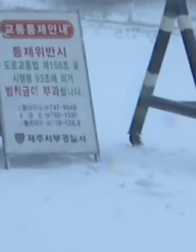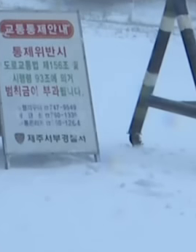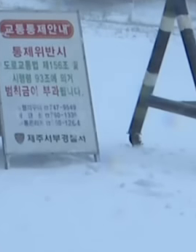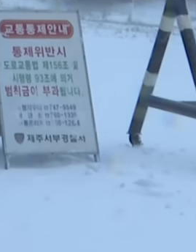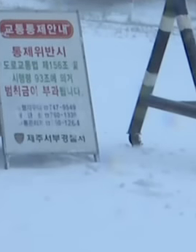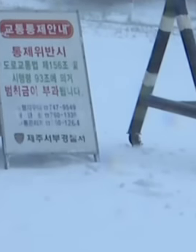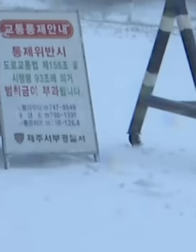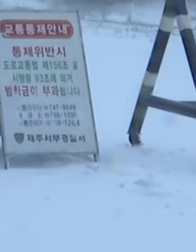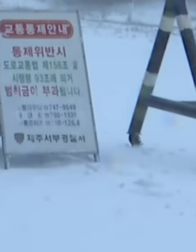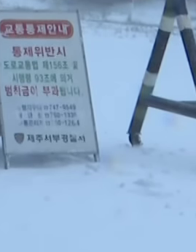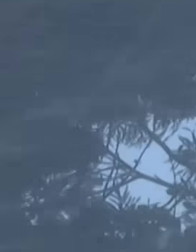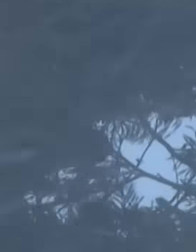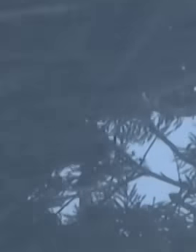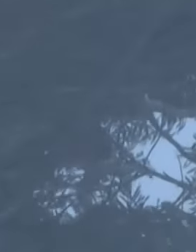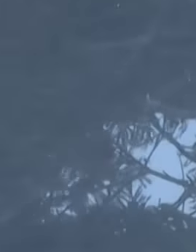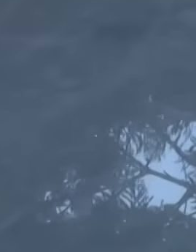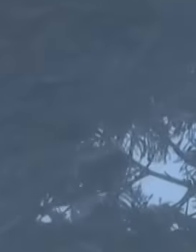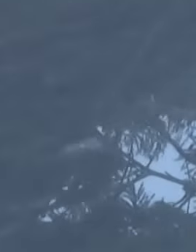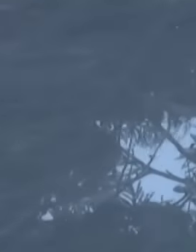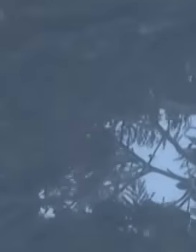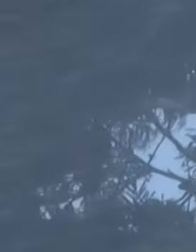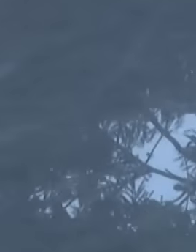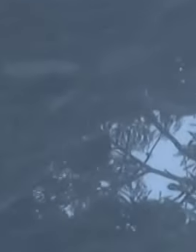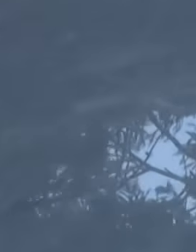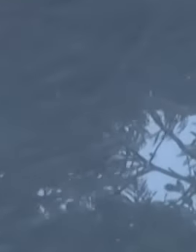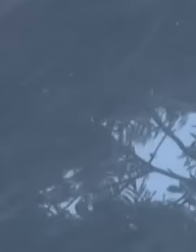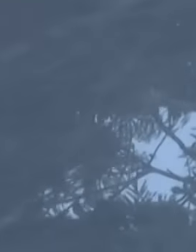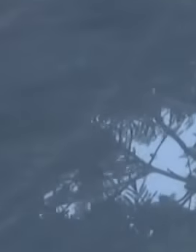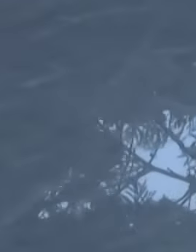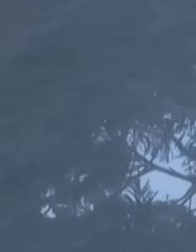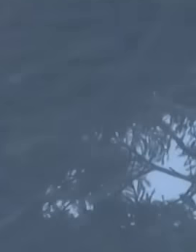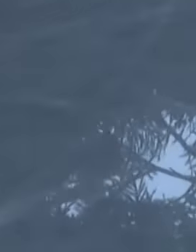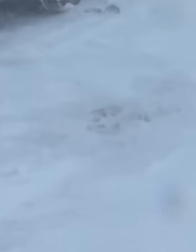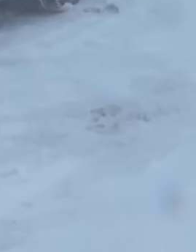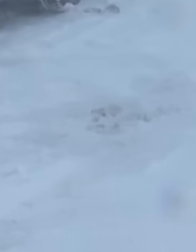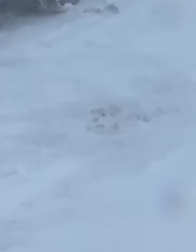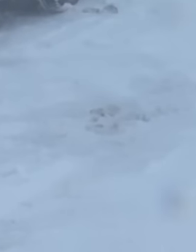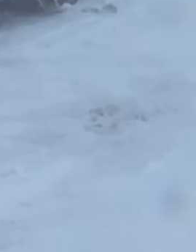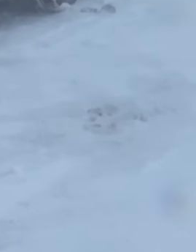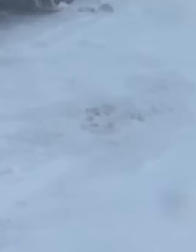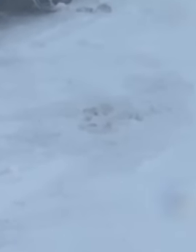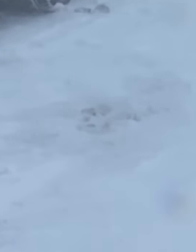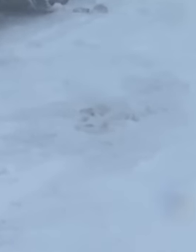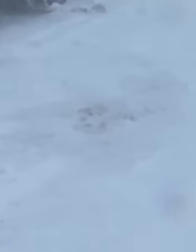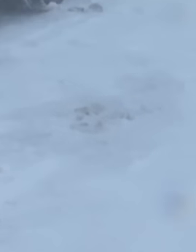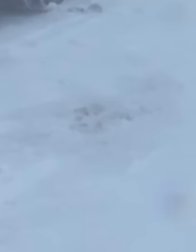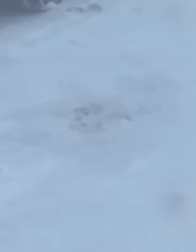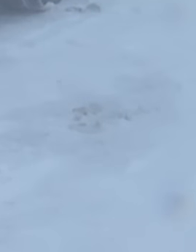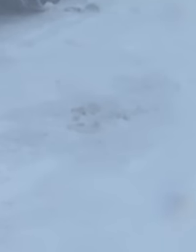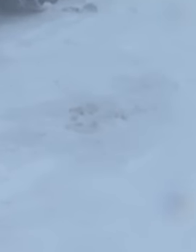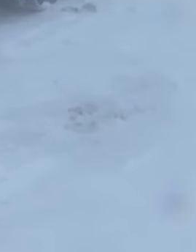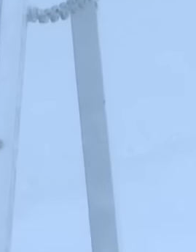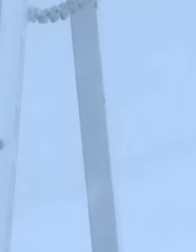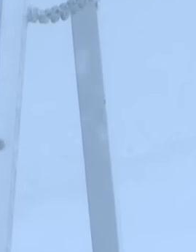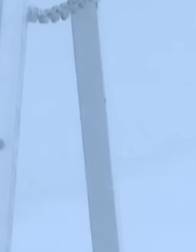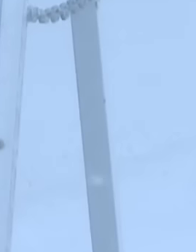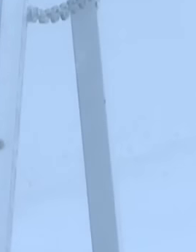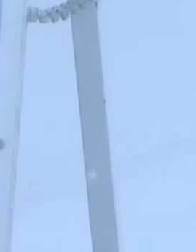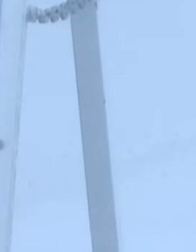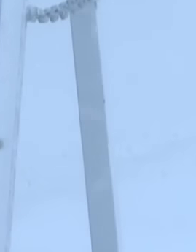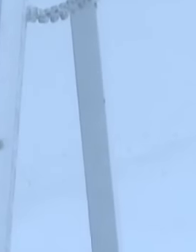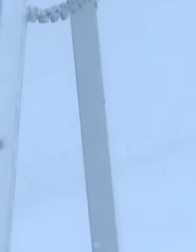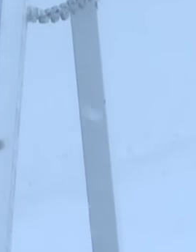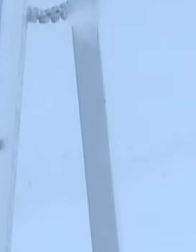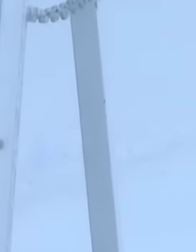대설경보가 이틀째 내려진 한라산 삼각봉에는 30cm가 넘는 눈이 내렸습니다. 한라산 주변